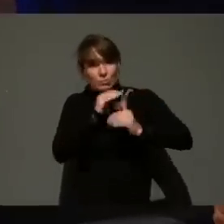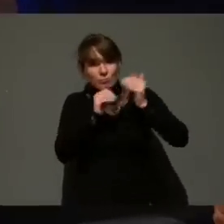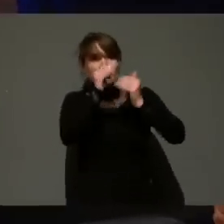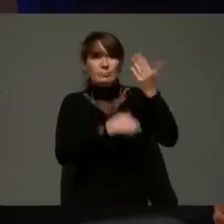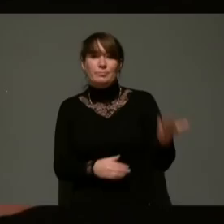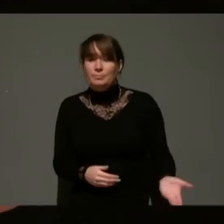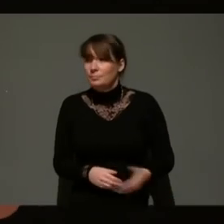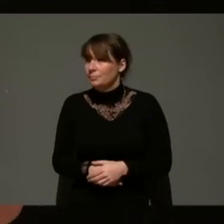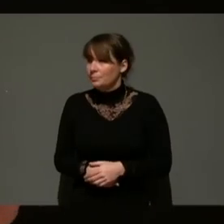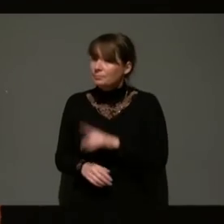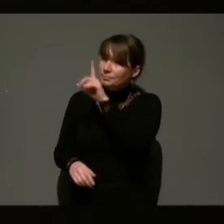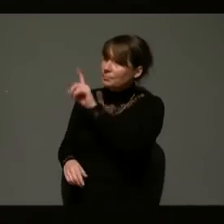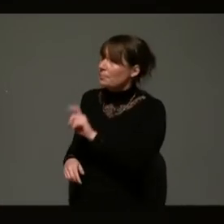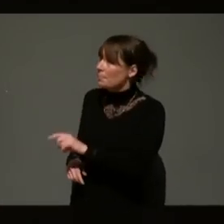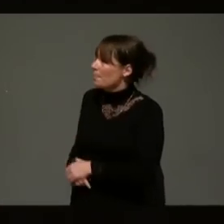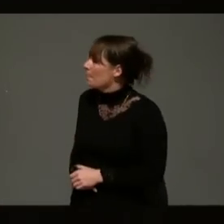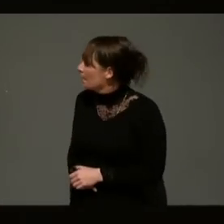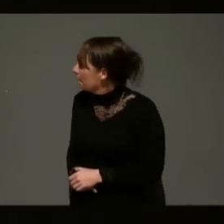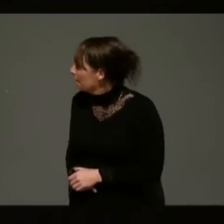Ouais. Et